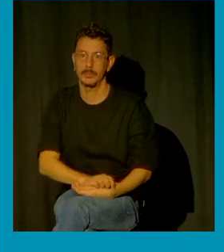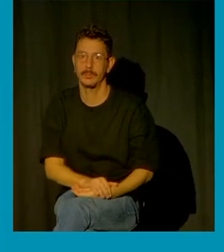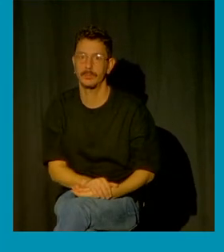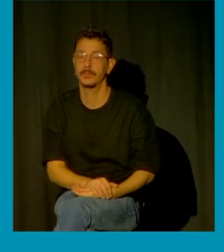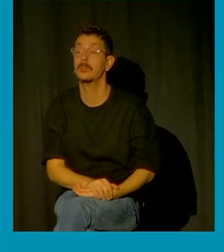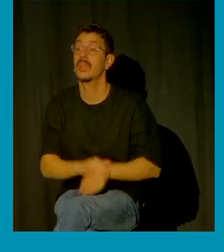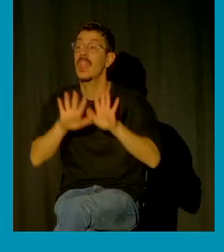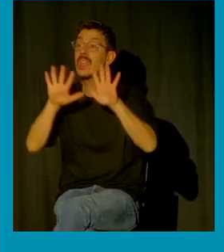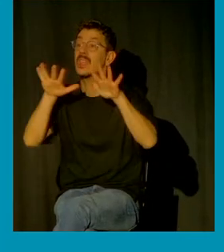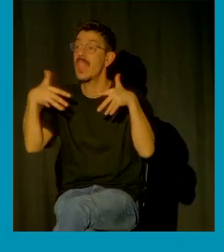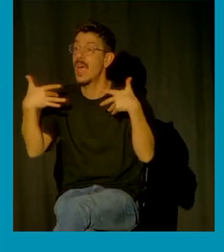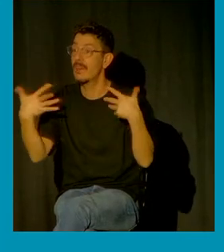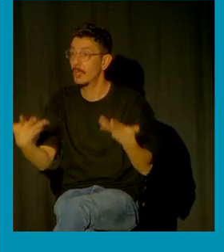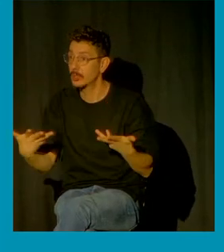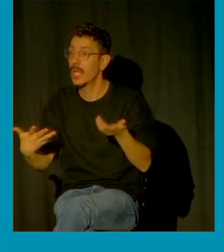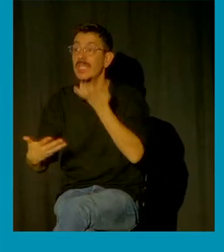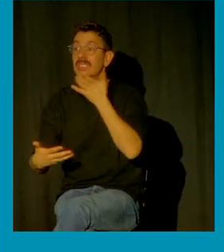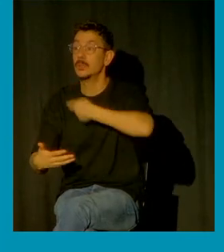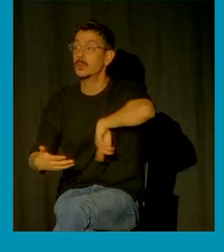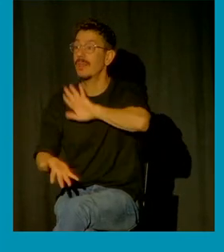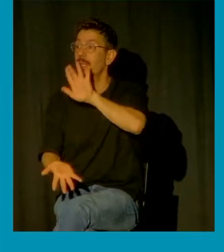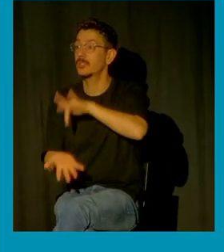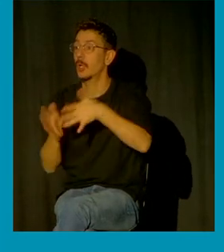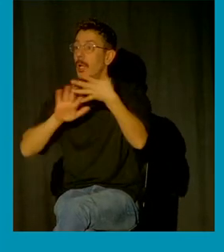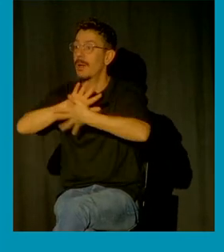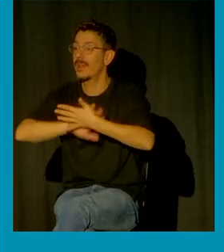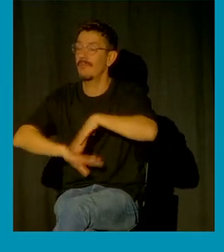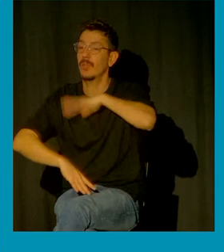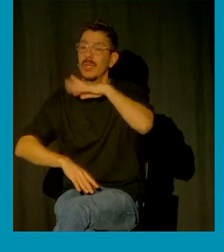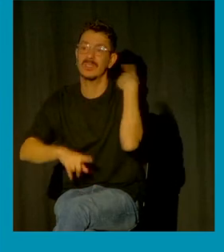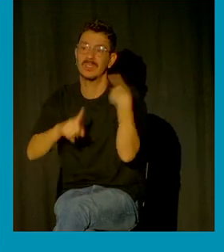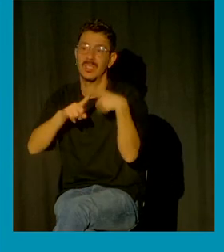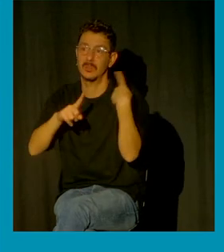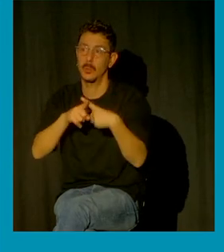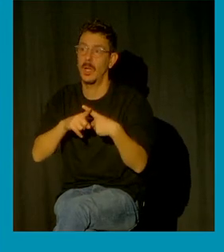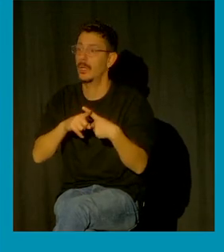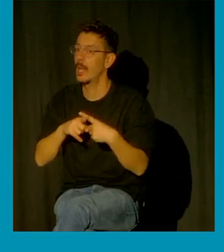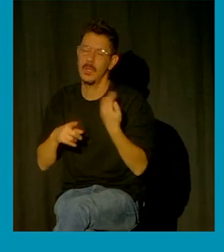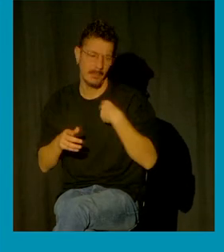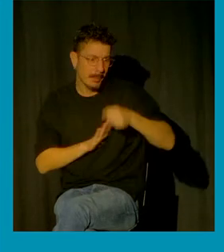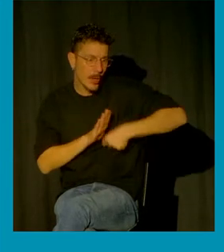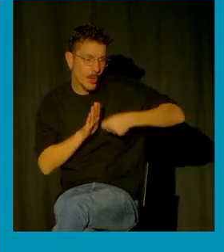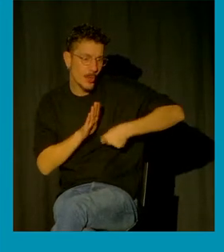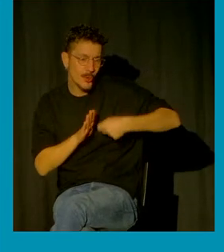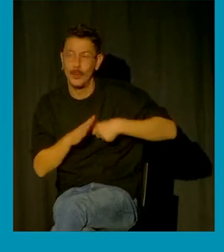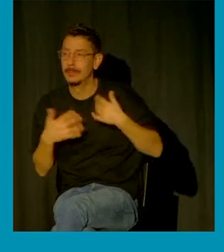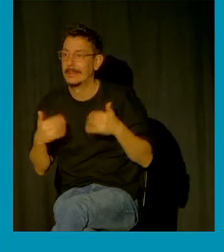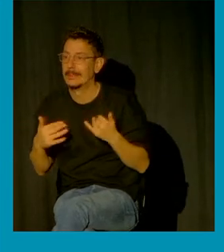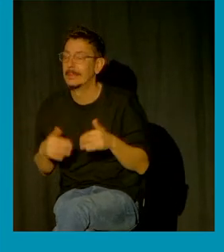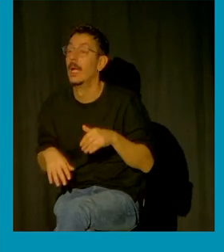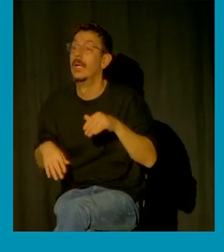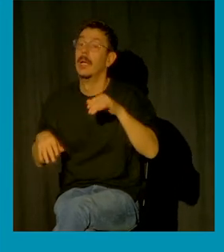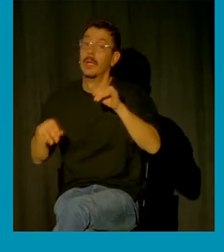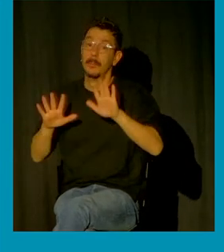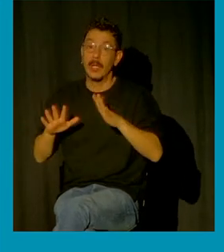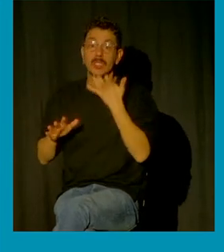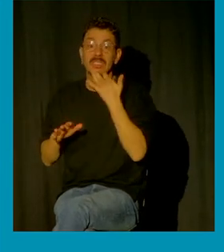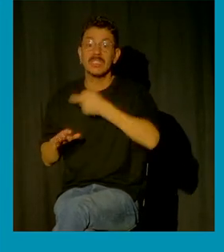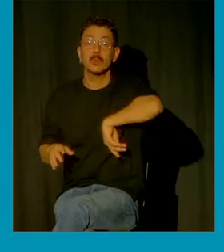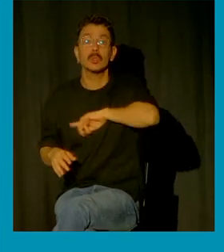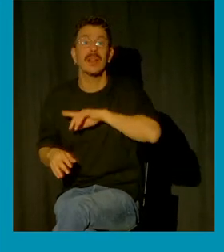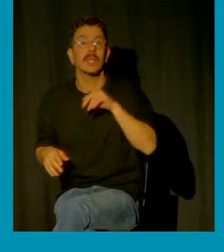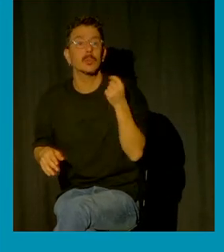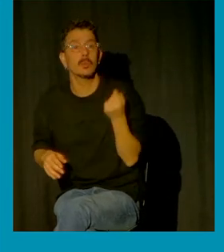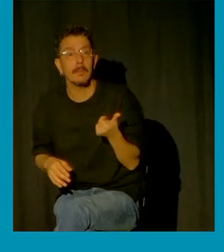per tant quan parlem de violències sexuals i ara crec que m'estic enrotllant una mica però l'èmfasi en posar al centre els drets